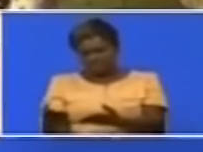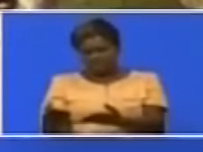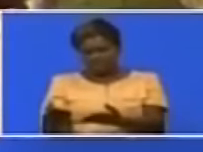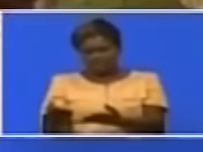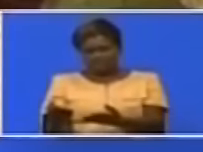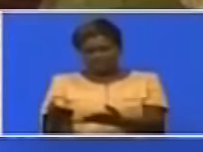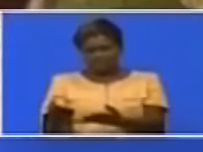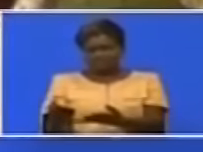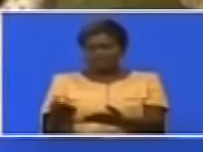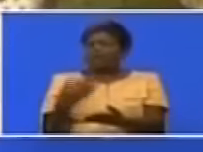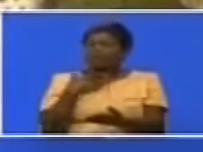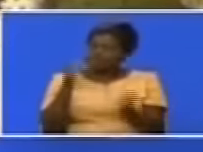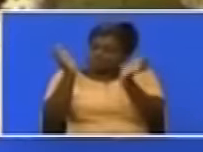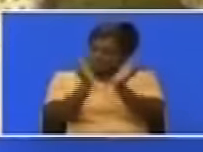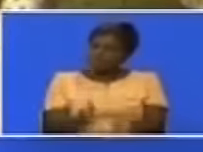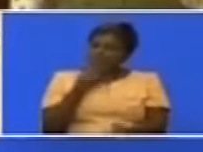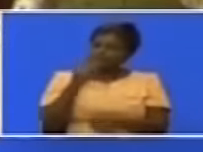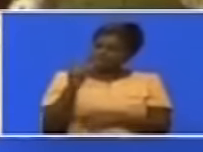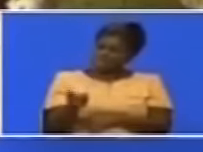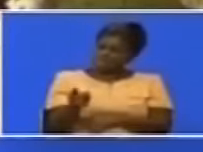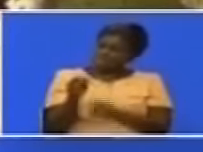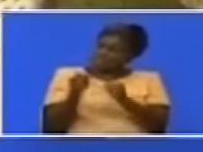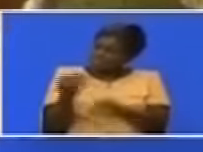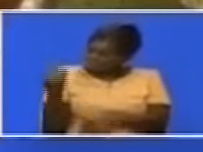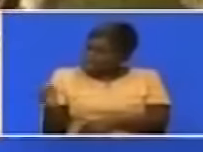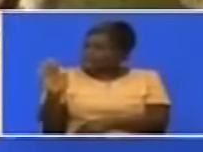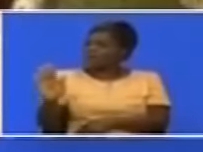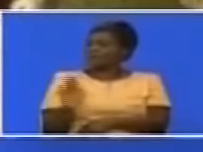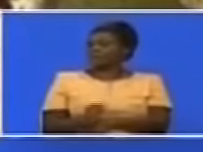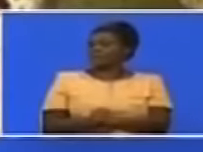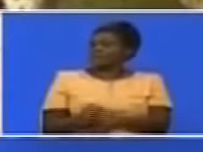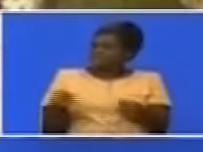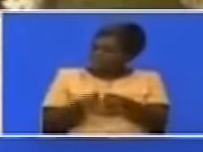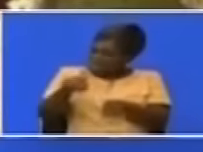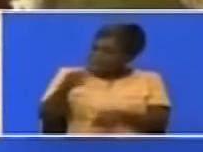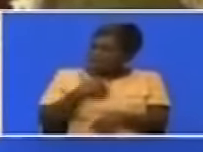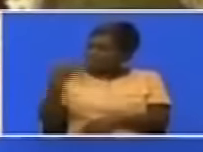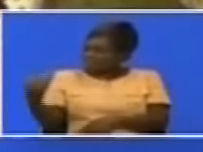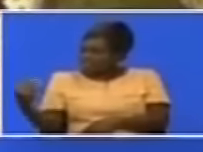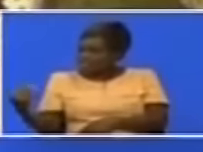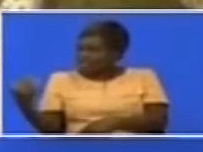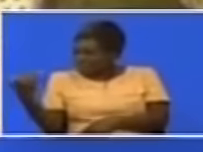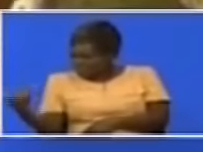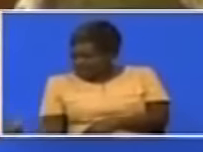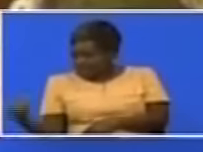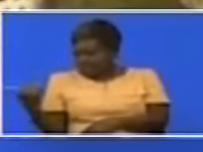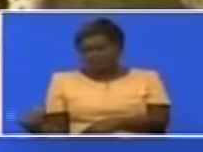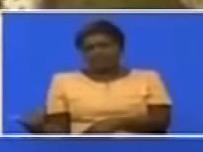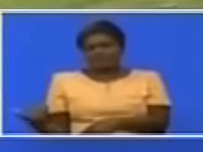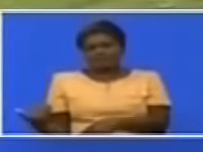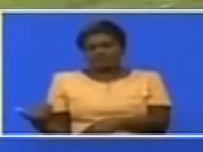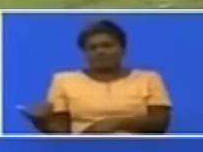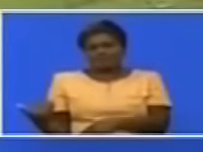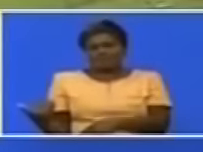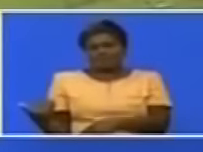tungetaka ashukuliwe hatua sababu kama ni mtoto wake. Si hata nao wana watoto wadogo. Na ya dunia